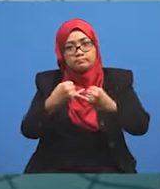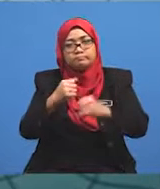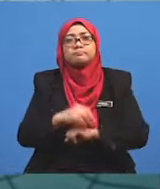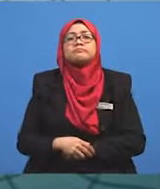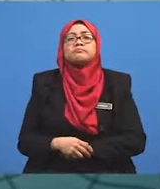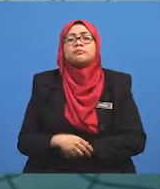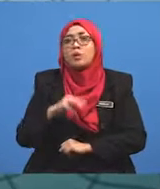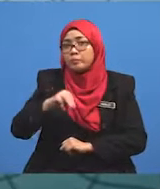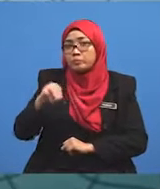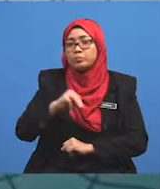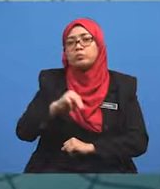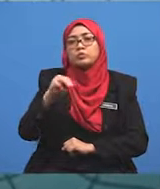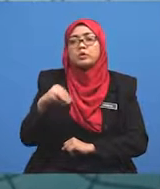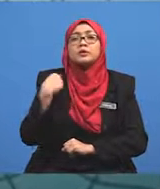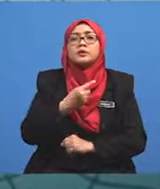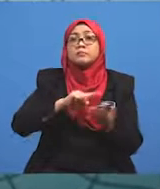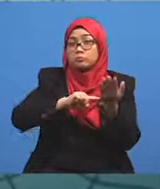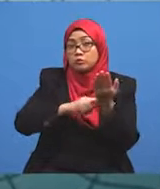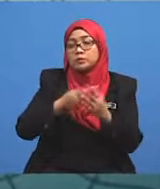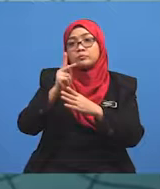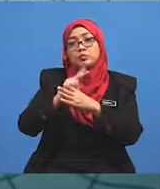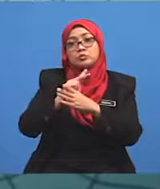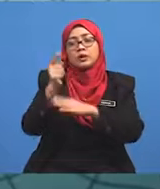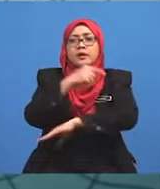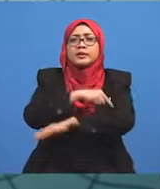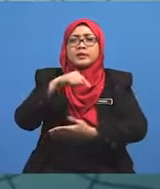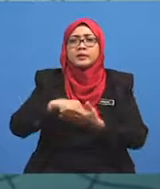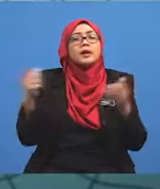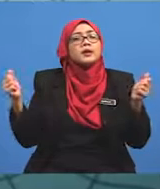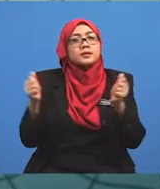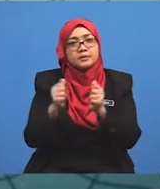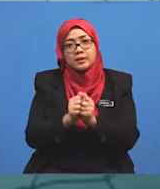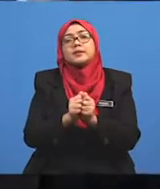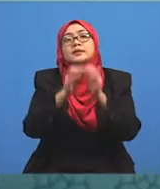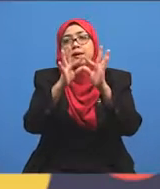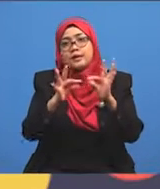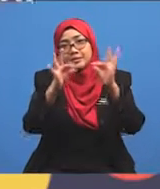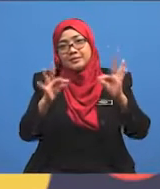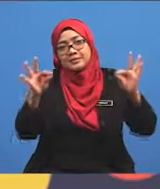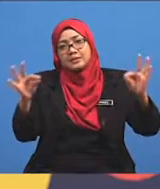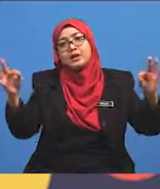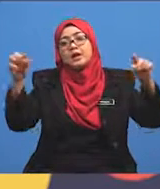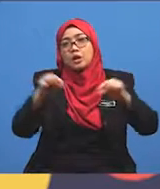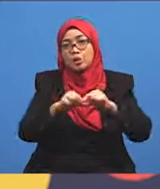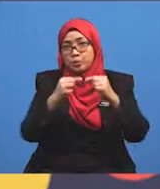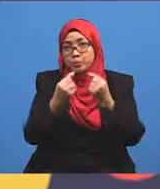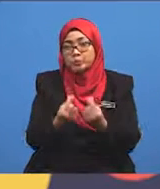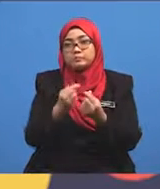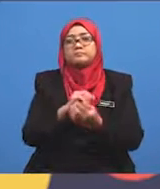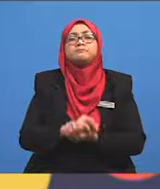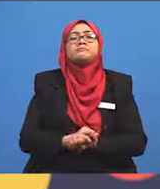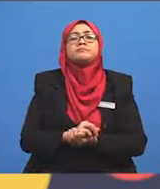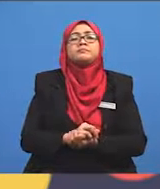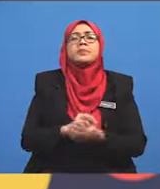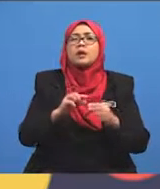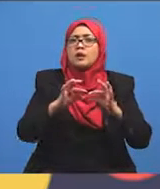Baiklah murid-murid, kita mulakan perkongsian hari ini dengan Asbabun Nuzul Ayat. Ayat ini turunkan bertepatan